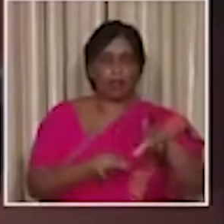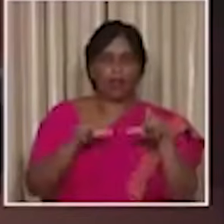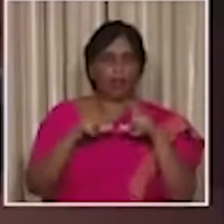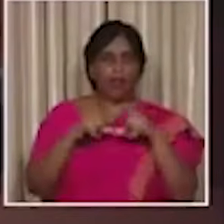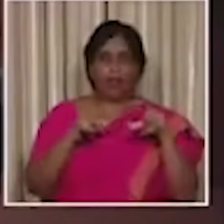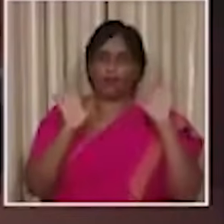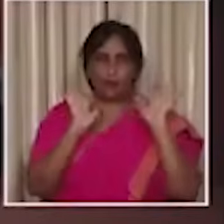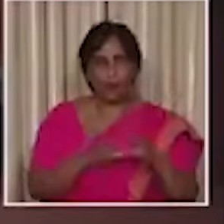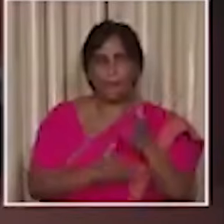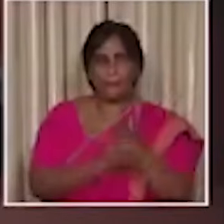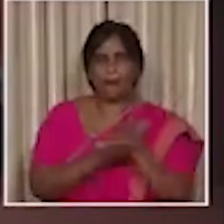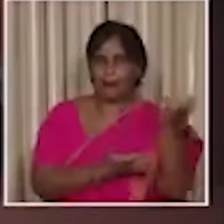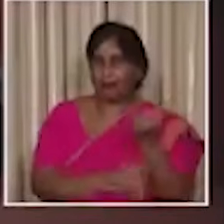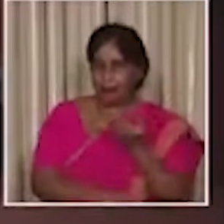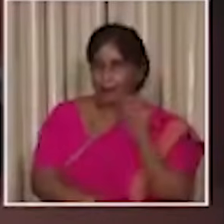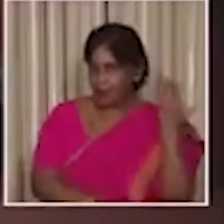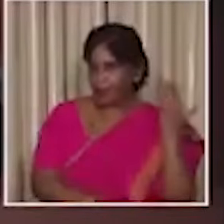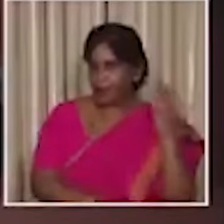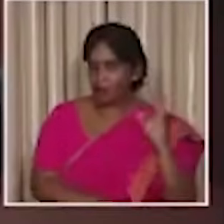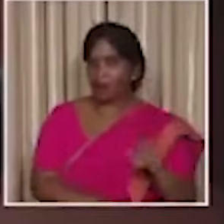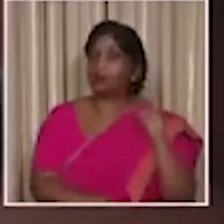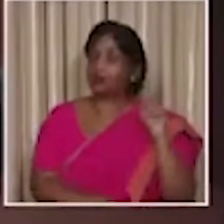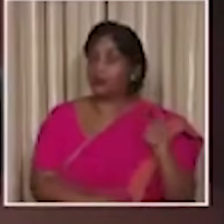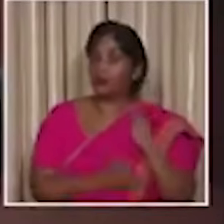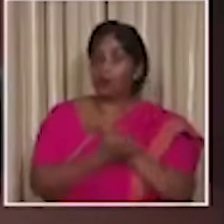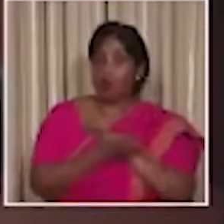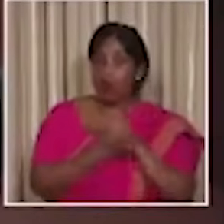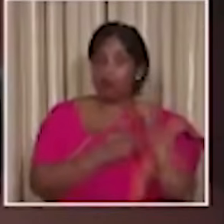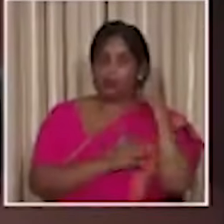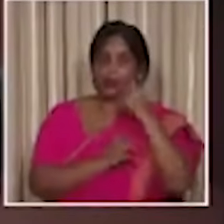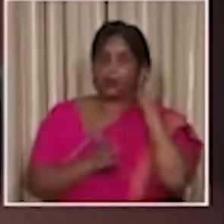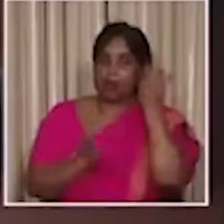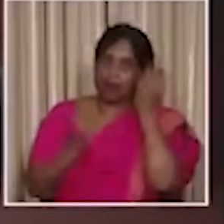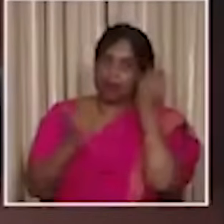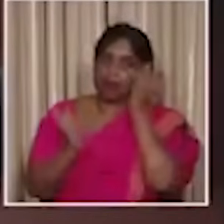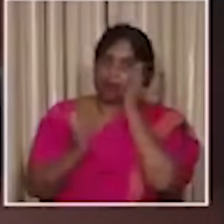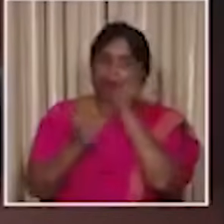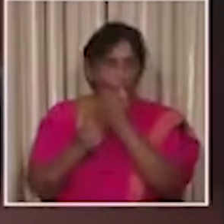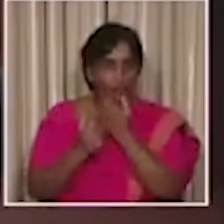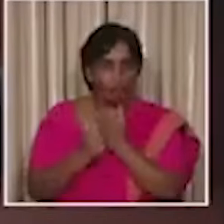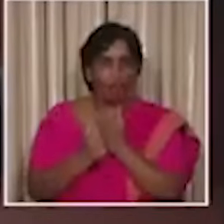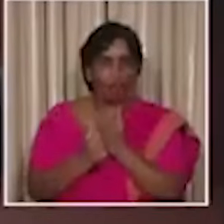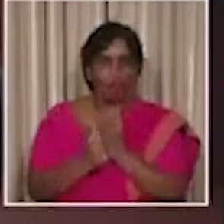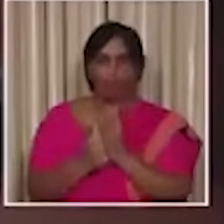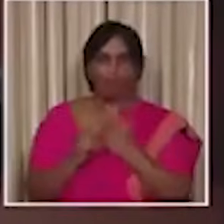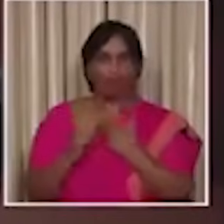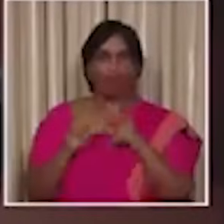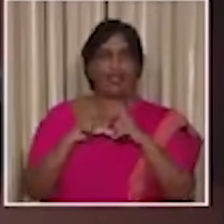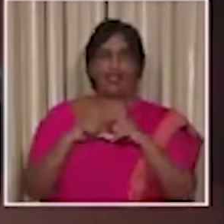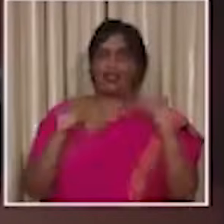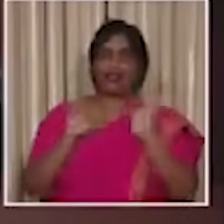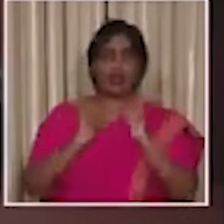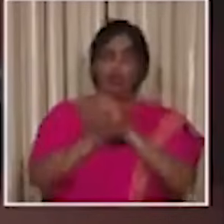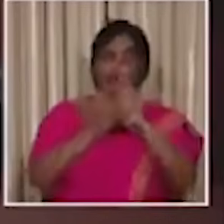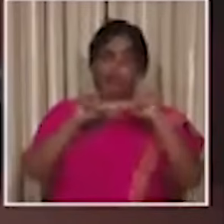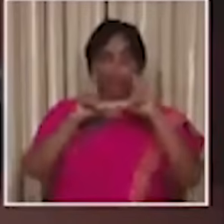ඕනේ. හරිද? තමුන්නාංශගේ හෝටලෙට ගිහලා කාමරයක් ගන්න පුළුවන්. බලපත්‍ර ලාභියෙක් වෙන්න ඕනේ. හෝටලෙට බලපත්‍රයක්